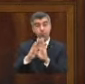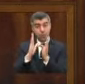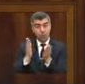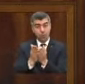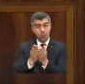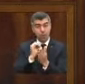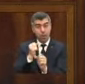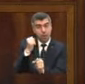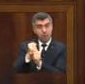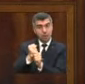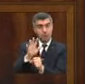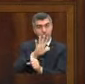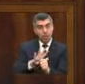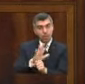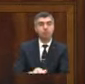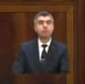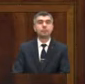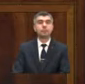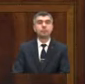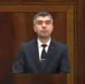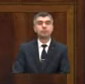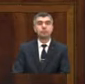الورش كيشكل بكل